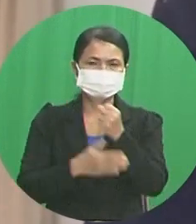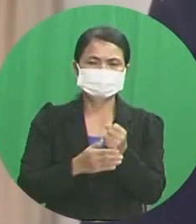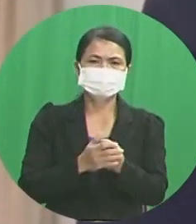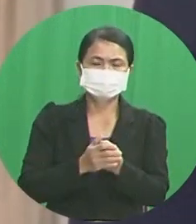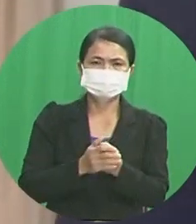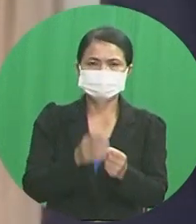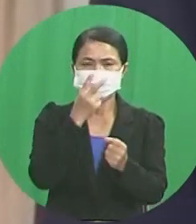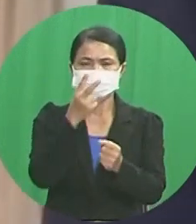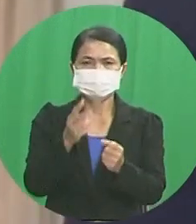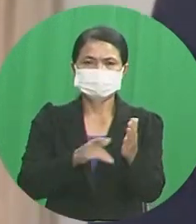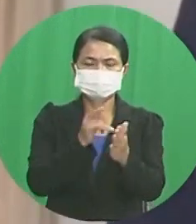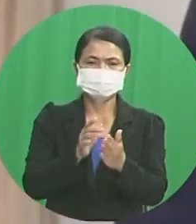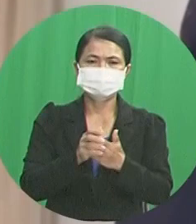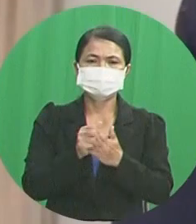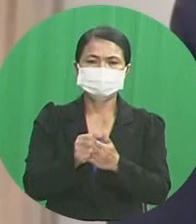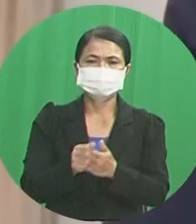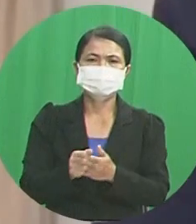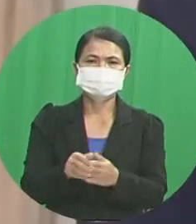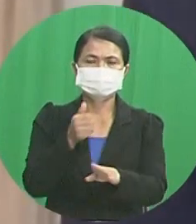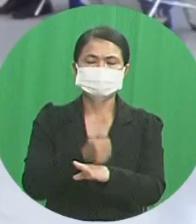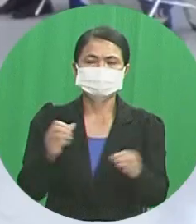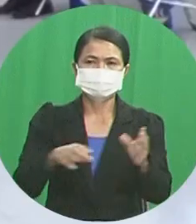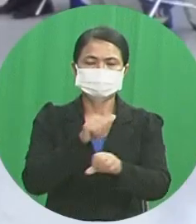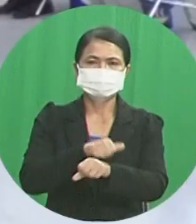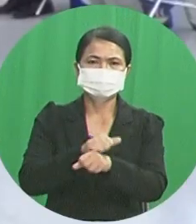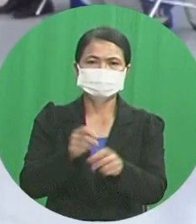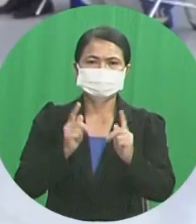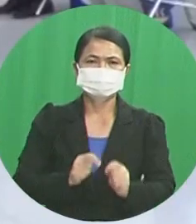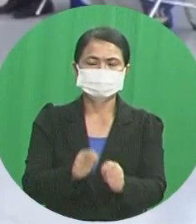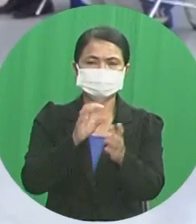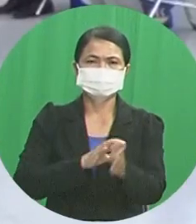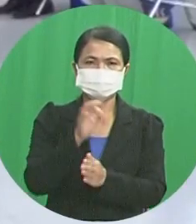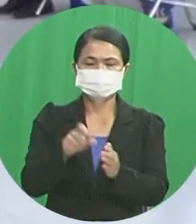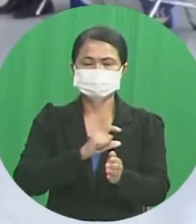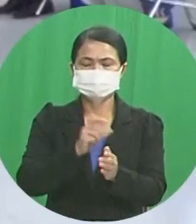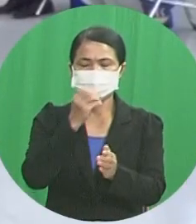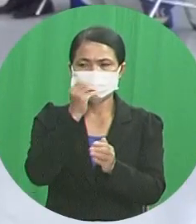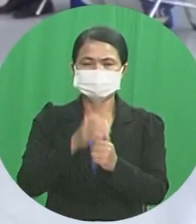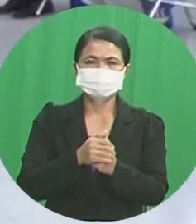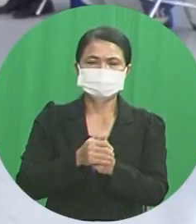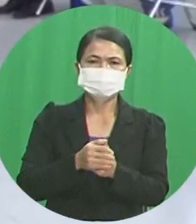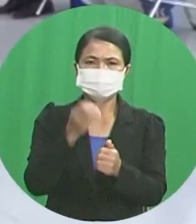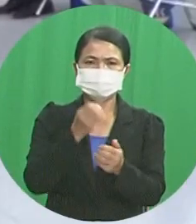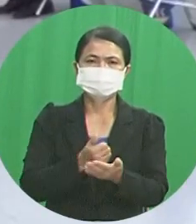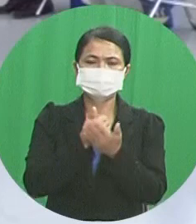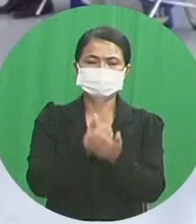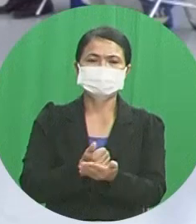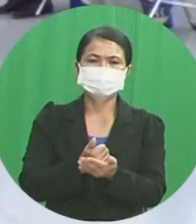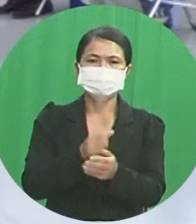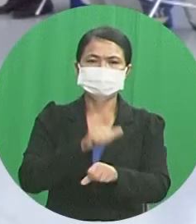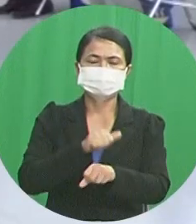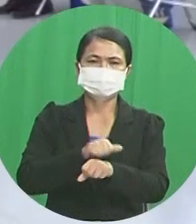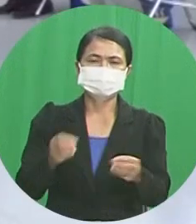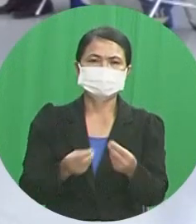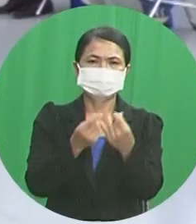ជាសេនាធិការរបស់រាជរដ្ឋាភិបាលនិងជាប្រធានក្រុមការងារបច្ចេកទេសលើវិស័យសន្តិសុខស្បៀងនិងអាហារូបត្ថម្ភមានភារកិច្ចជា